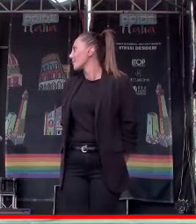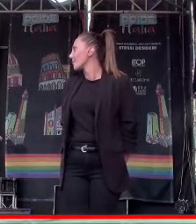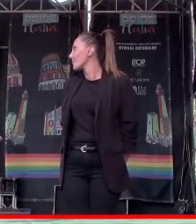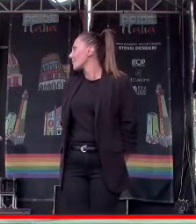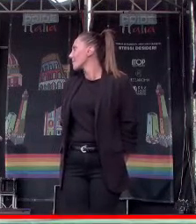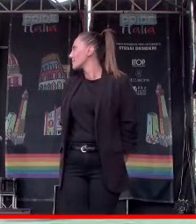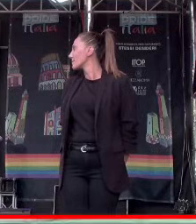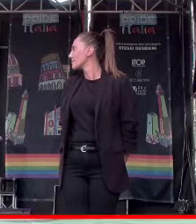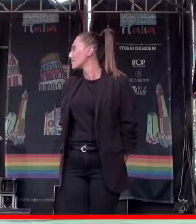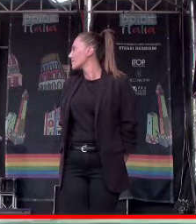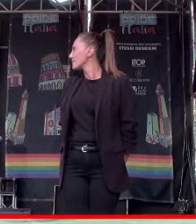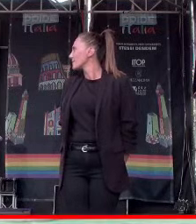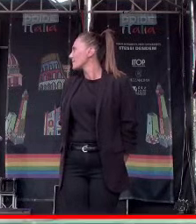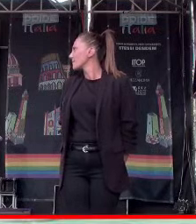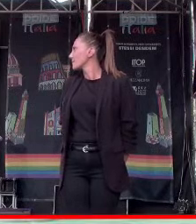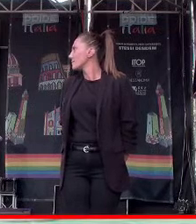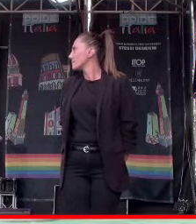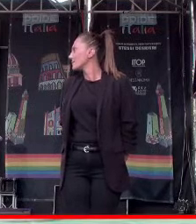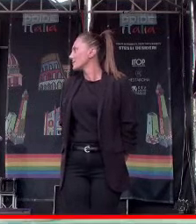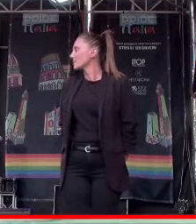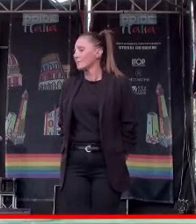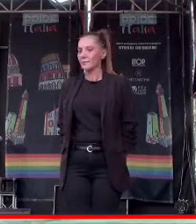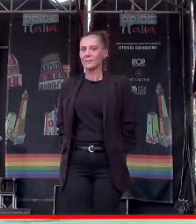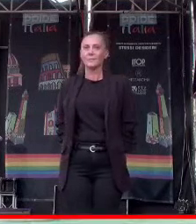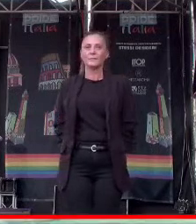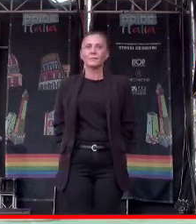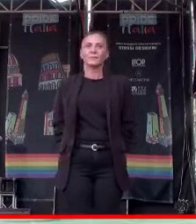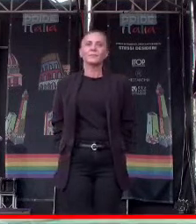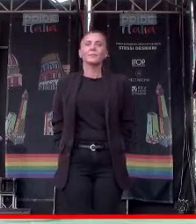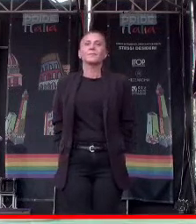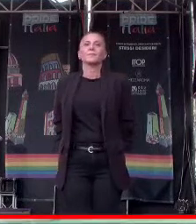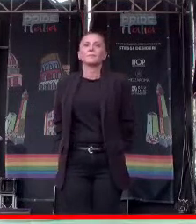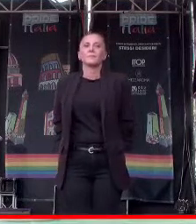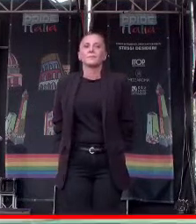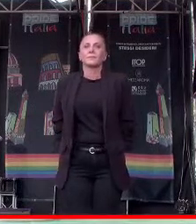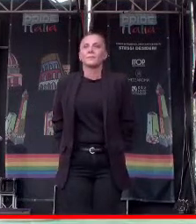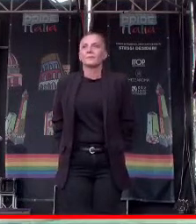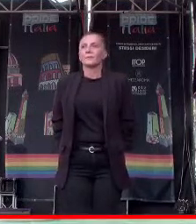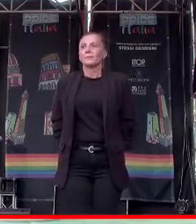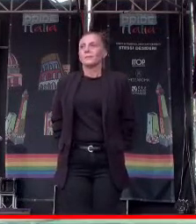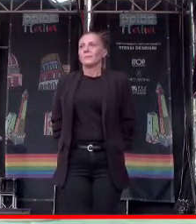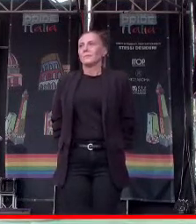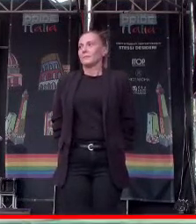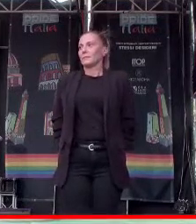va bene così. Vedi? Ognuno ha le sue competenze.